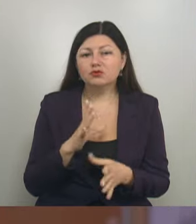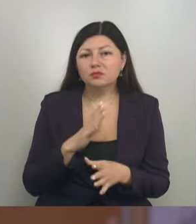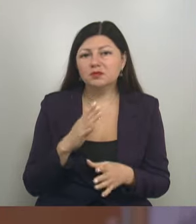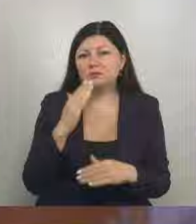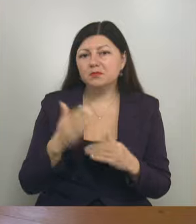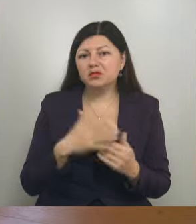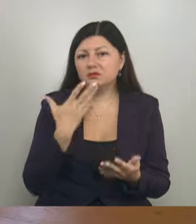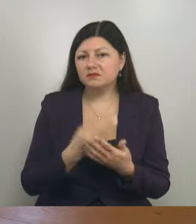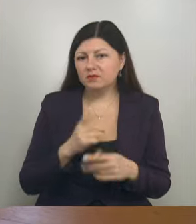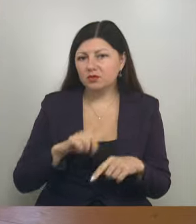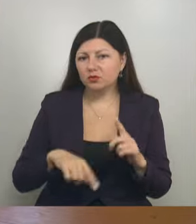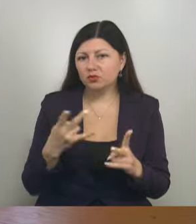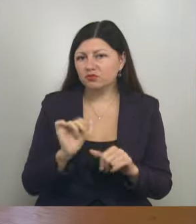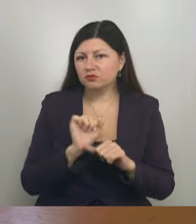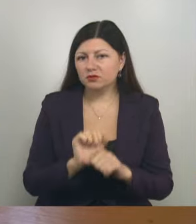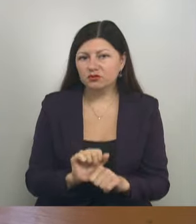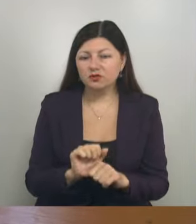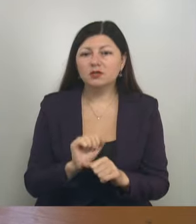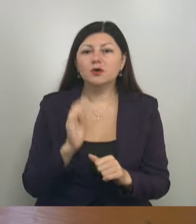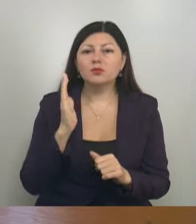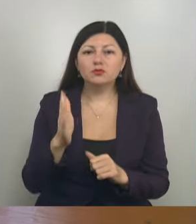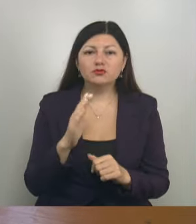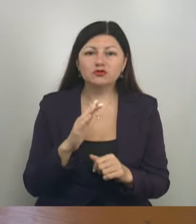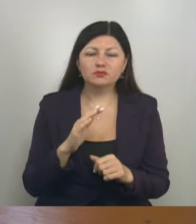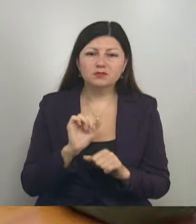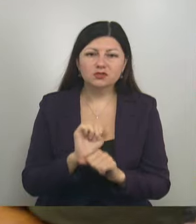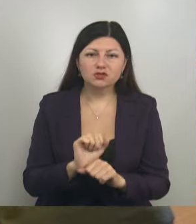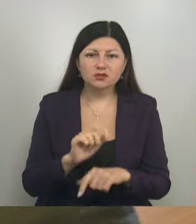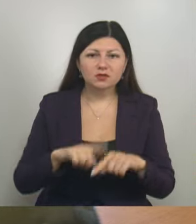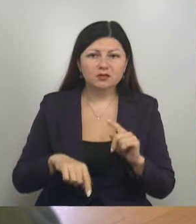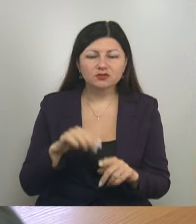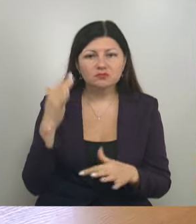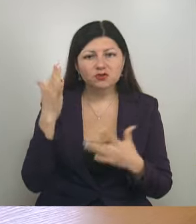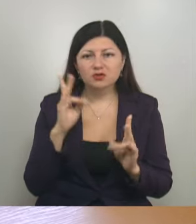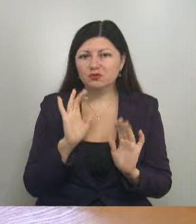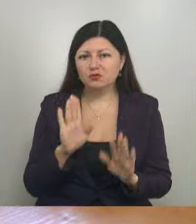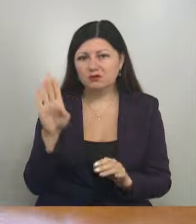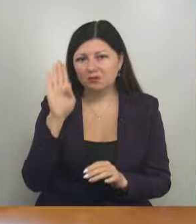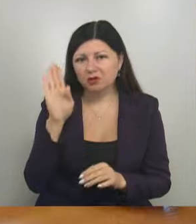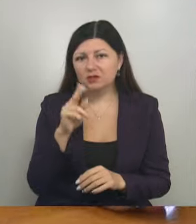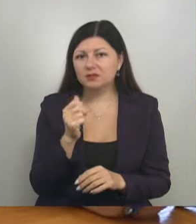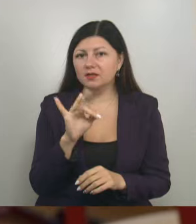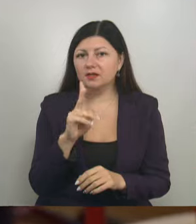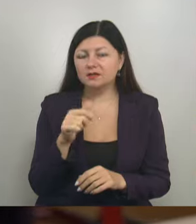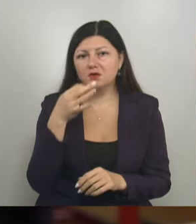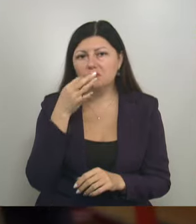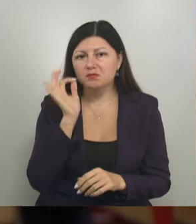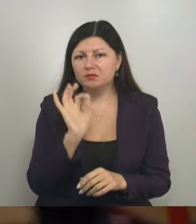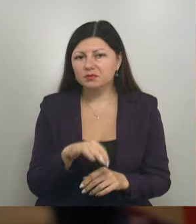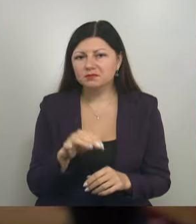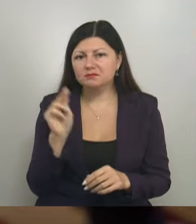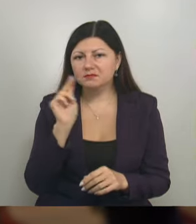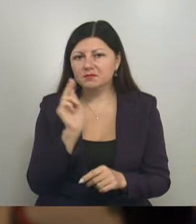надо ее защищать же. Стать будущими защитниками Отечества мечтают не только мальчишки. Дарина – опытный курсант. Она